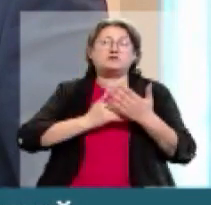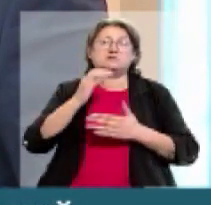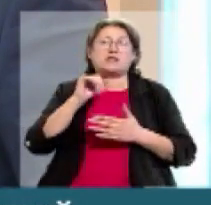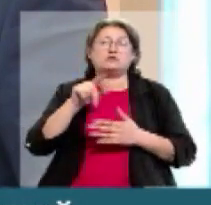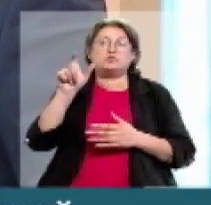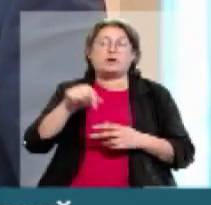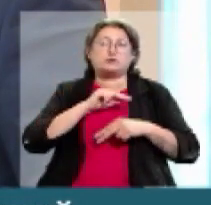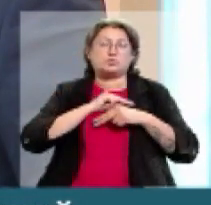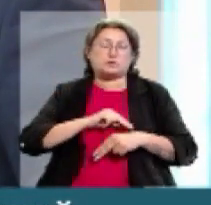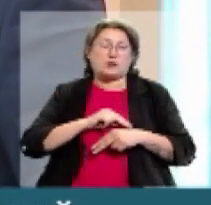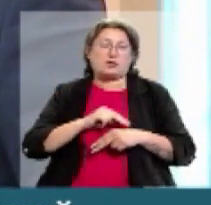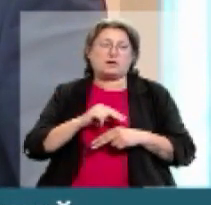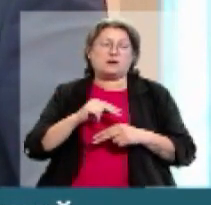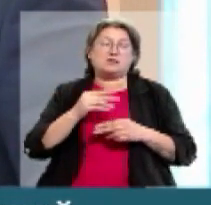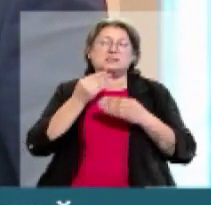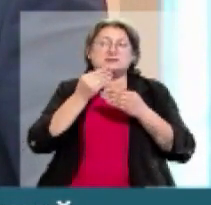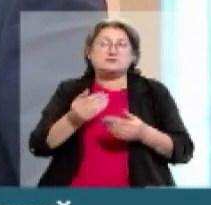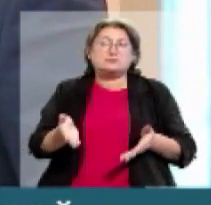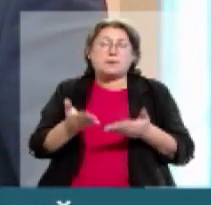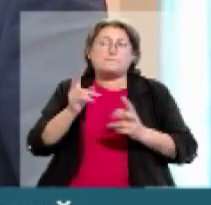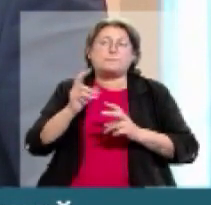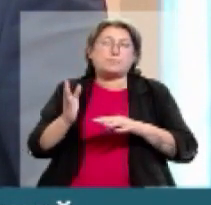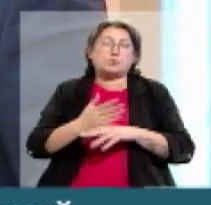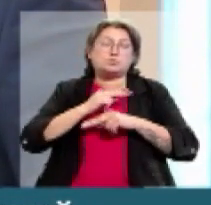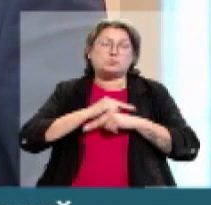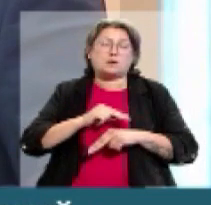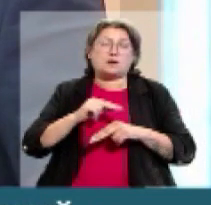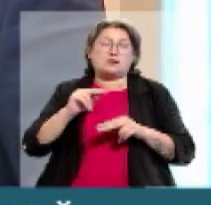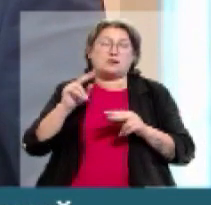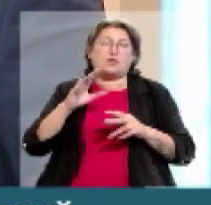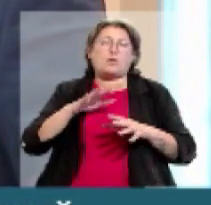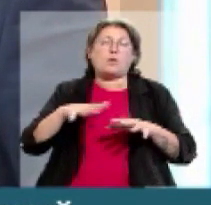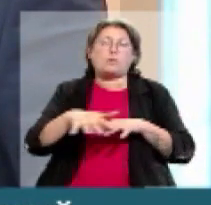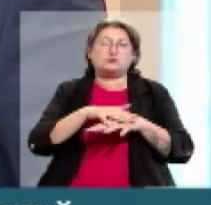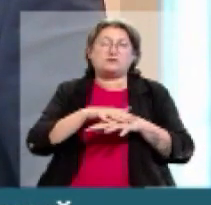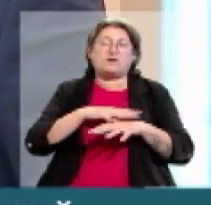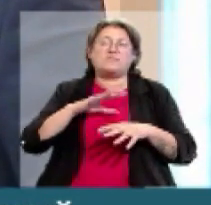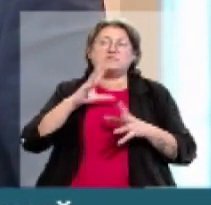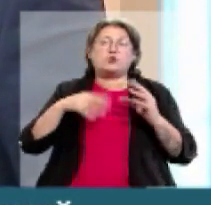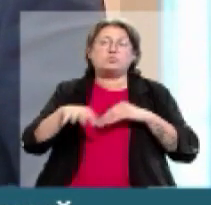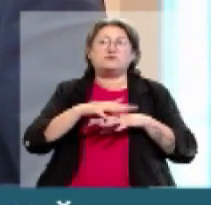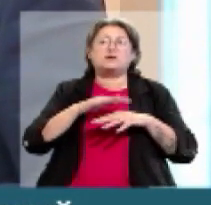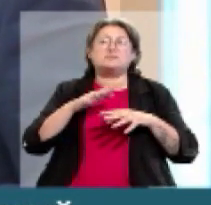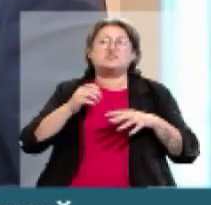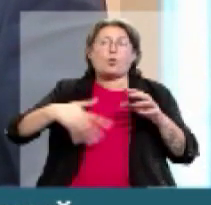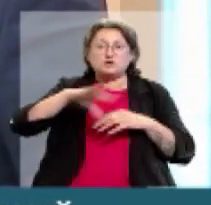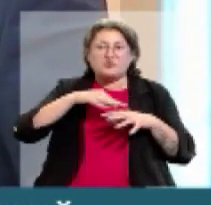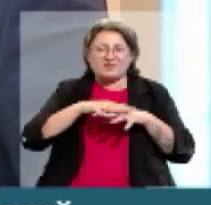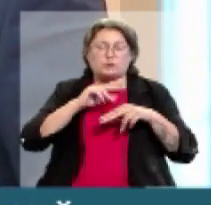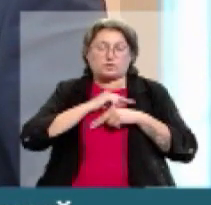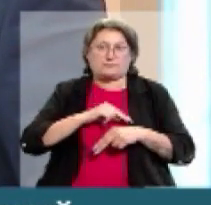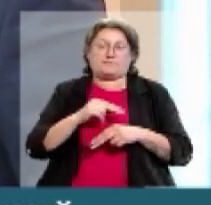статуса человека труда в обществе и стимулированию производительности труда под эгидой общества всеобщего труда.